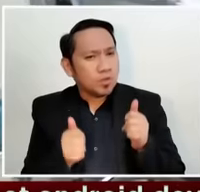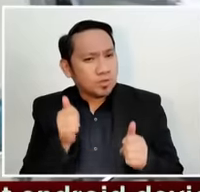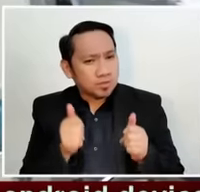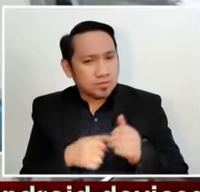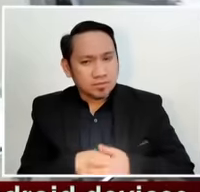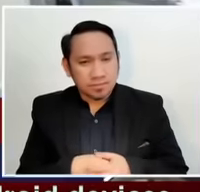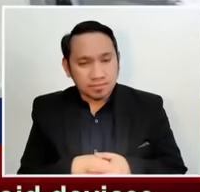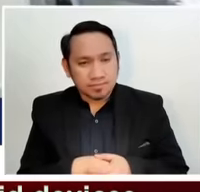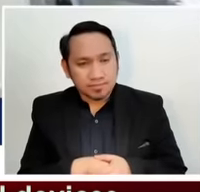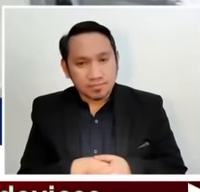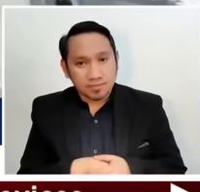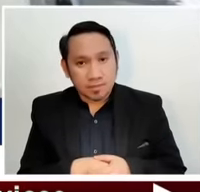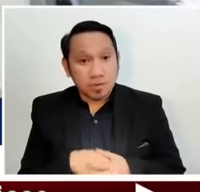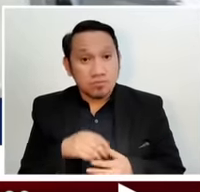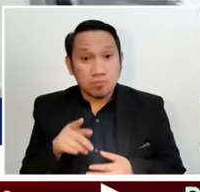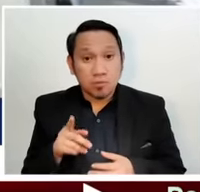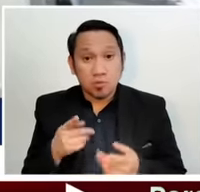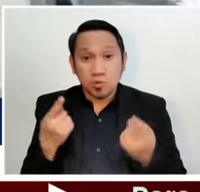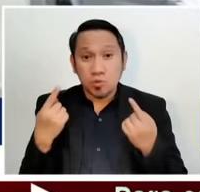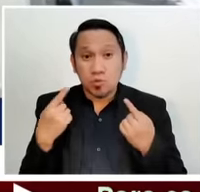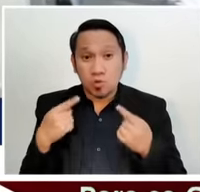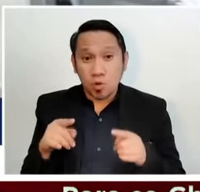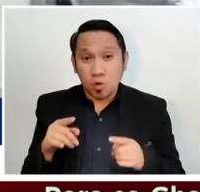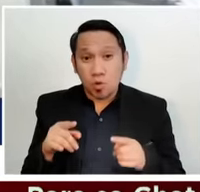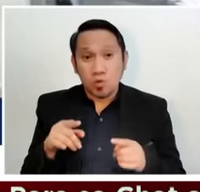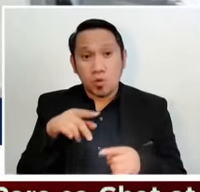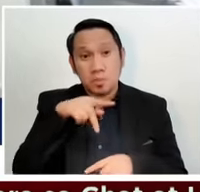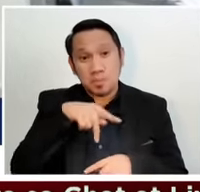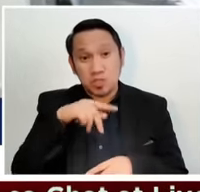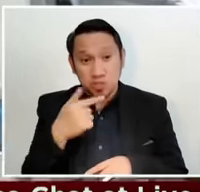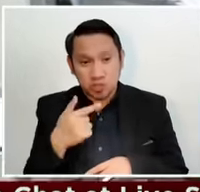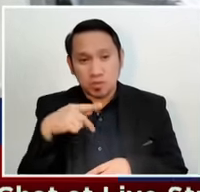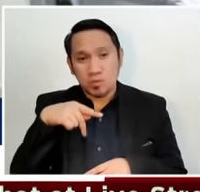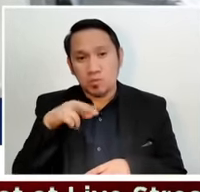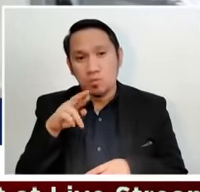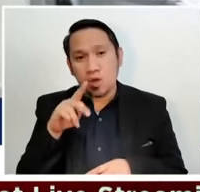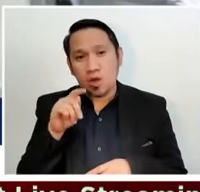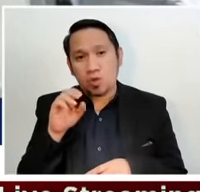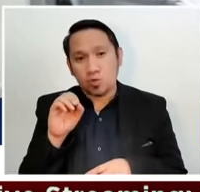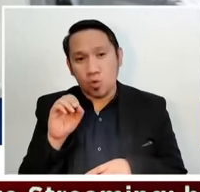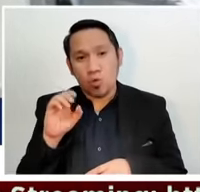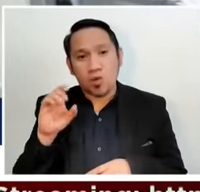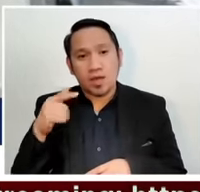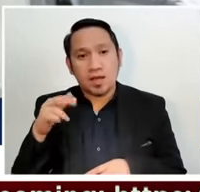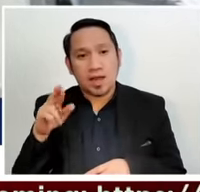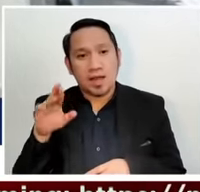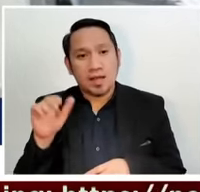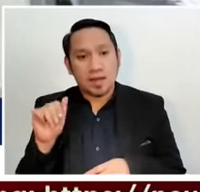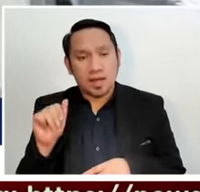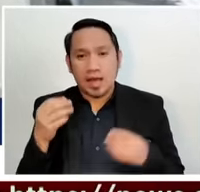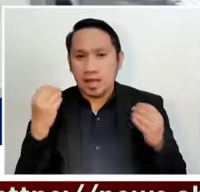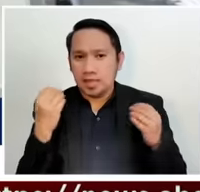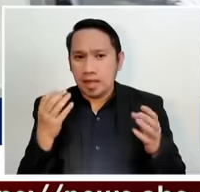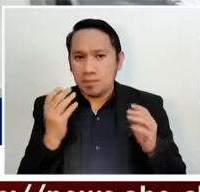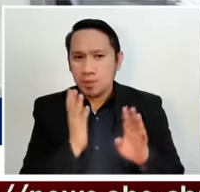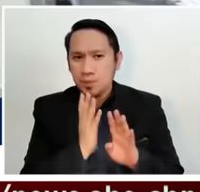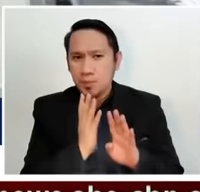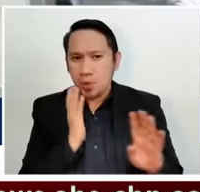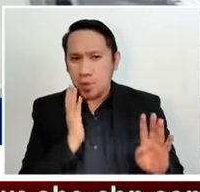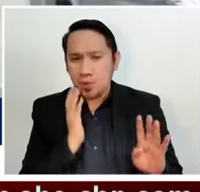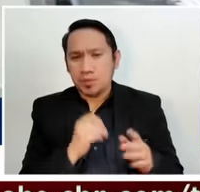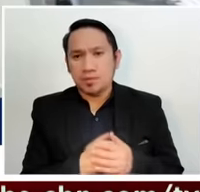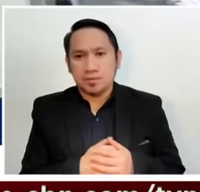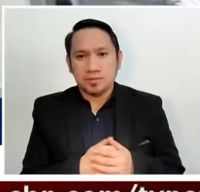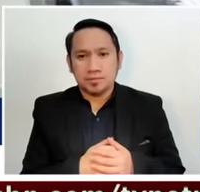Bernadette, bukod sa biyaheng Kalapaan ay Puerto Galera ang isa sa maraming mga pinipilahan ng mga pasahero dahil ang